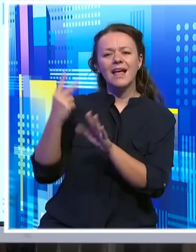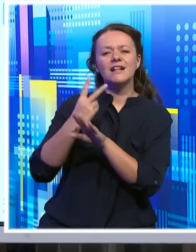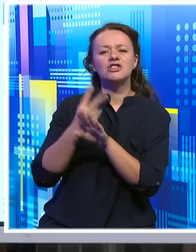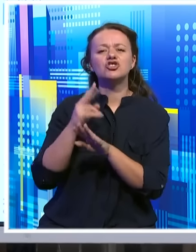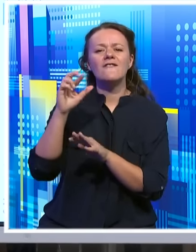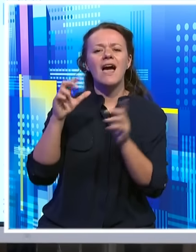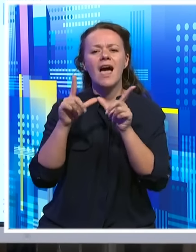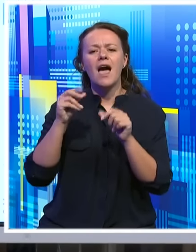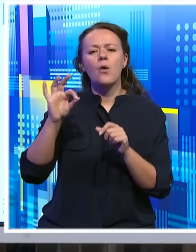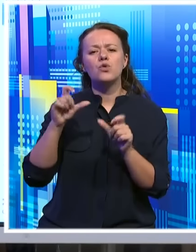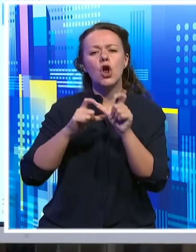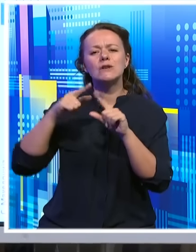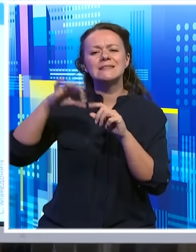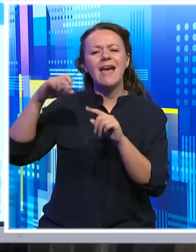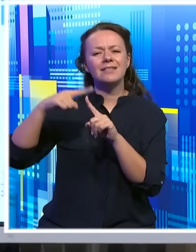dobijemo.